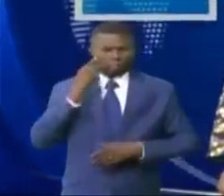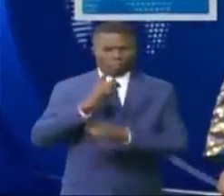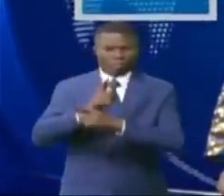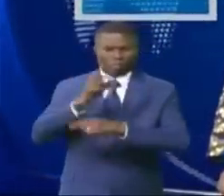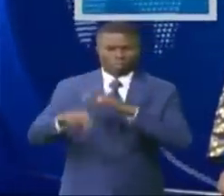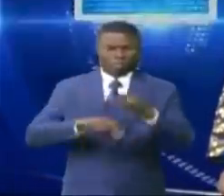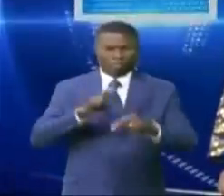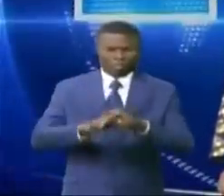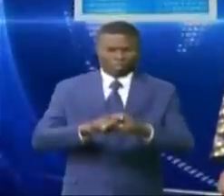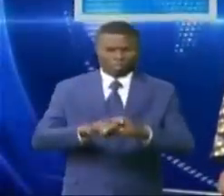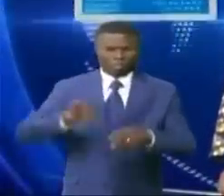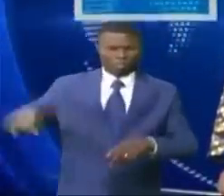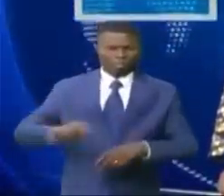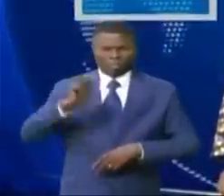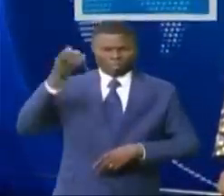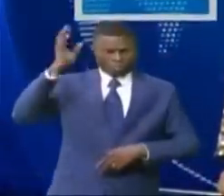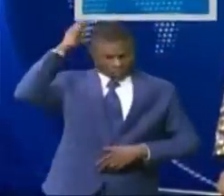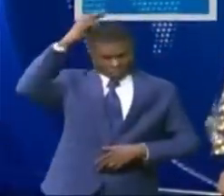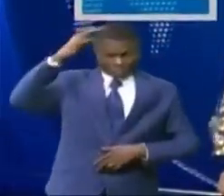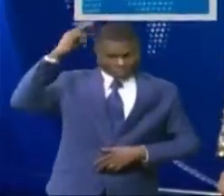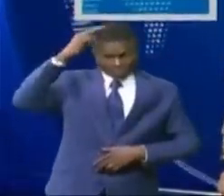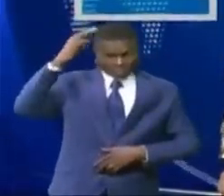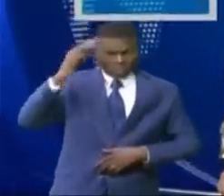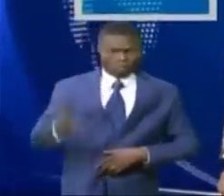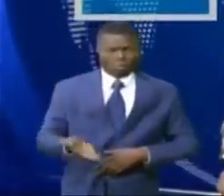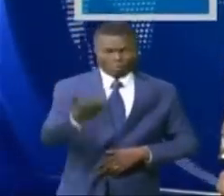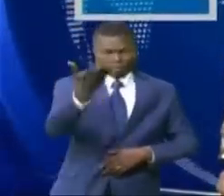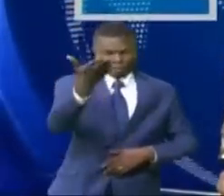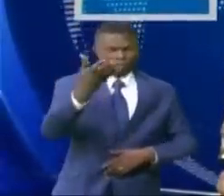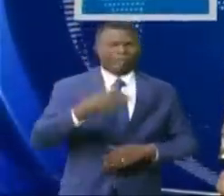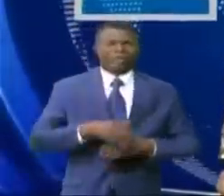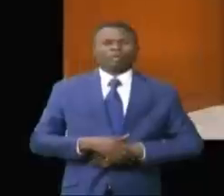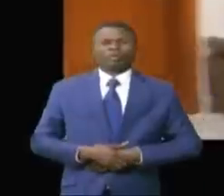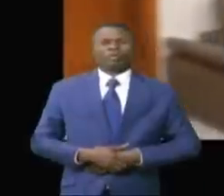Défense nationale Jean-Pierre Bemba Gombo. Nicole Sesseploka.